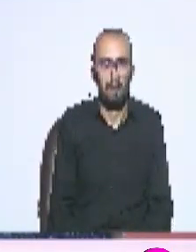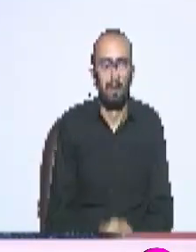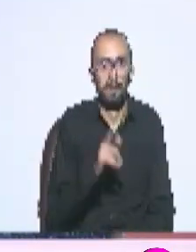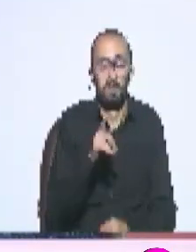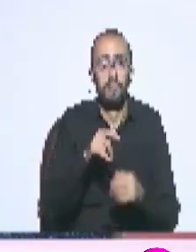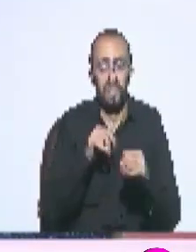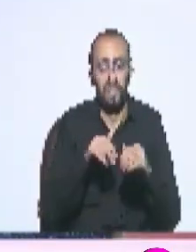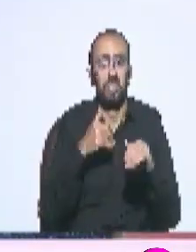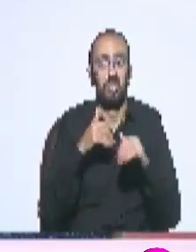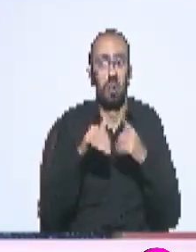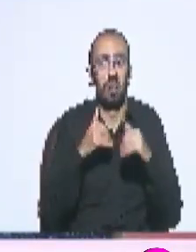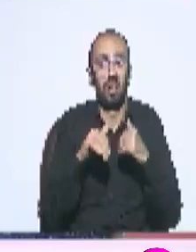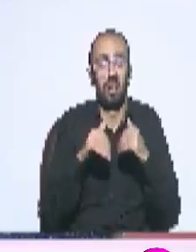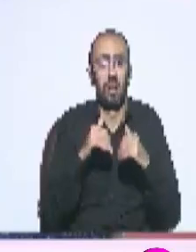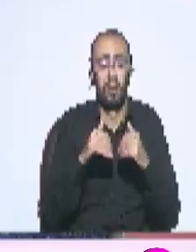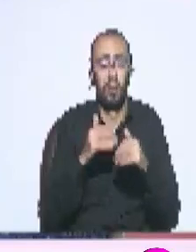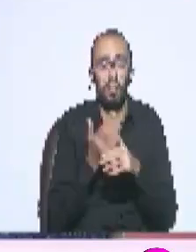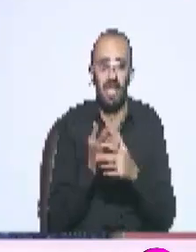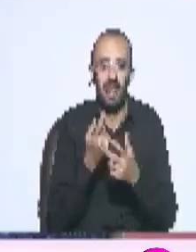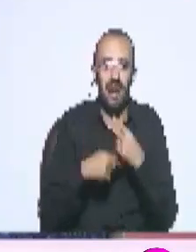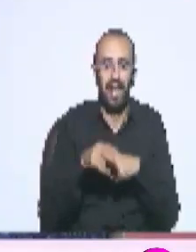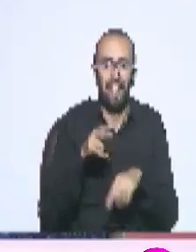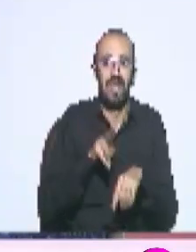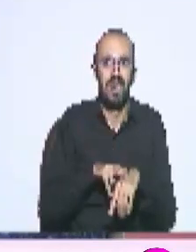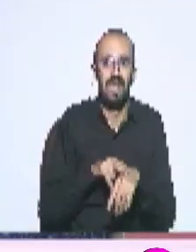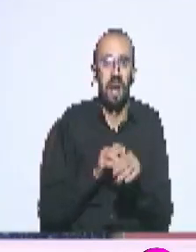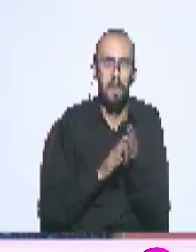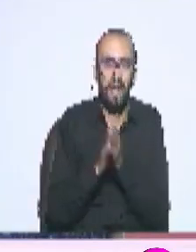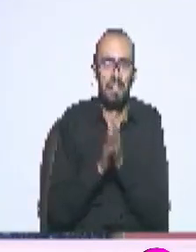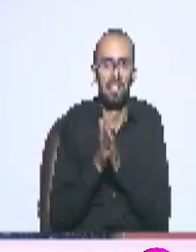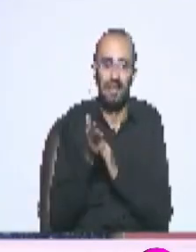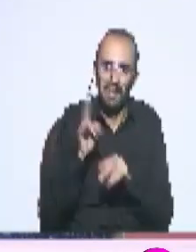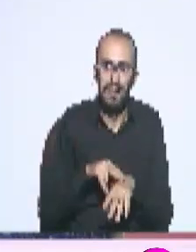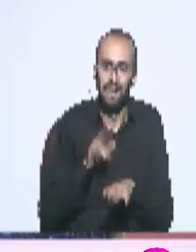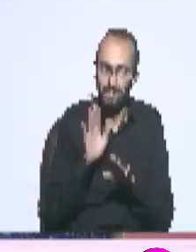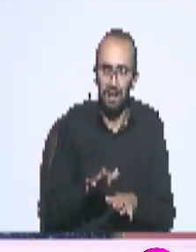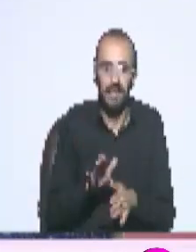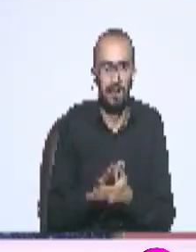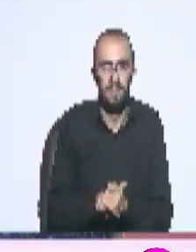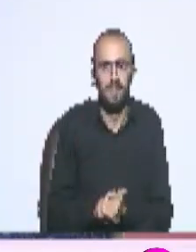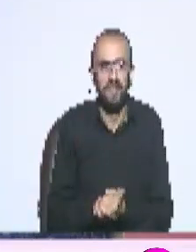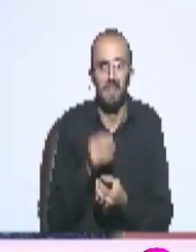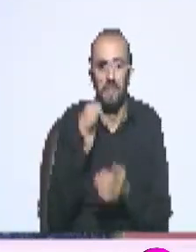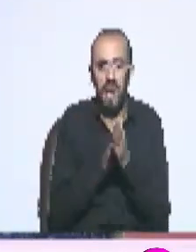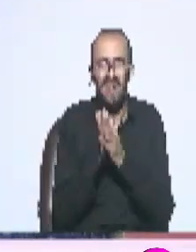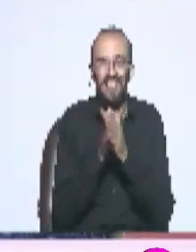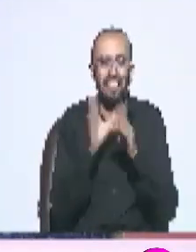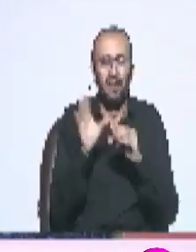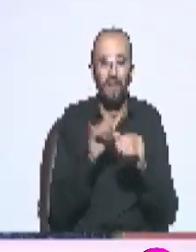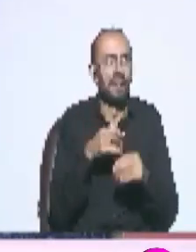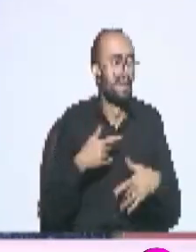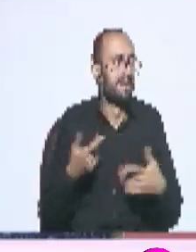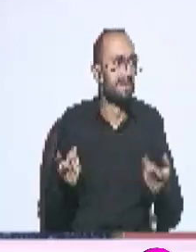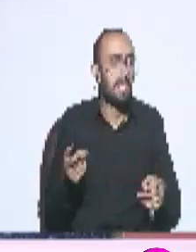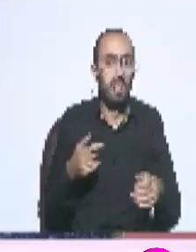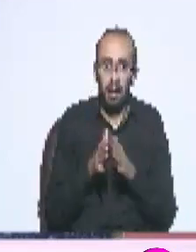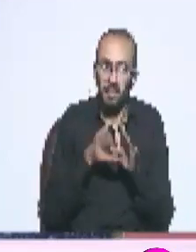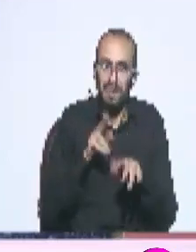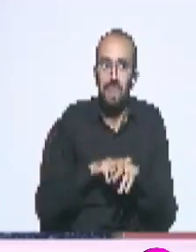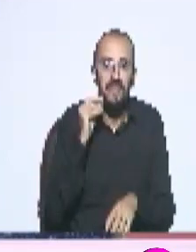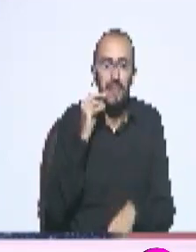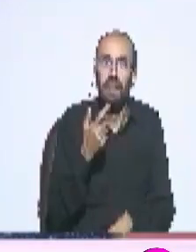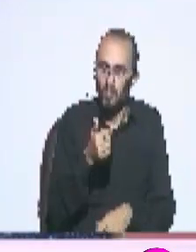بعملها عشان خاطر ارجع اشعل الحماس دوت تاني وان عاييز اقول ان احنا مافيش في ايدينا